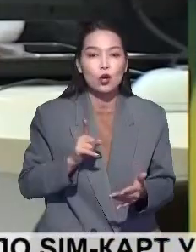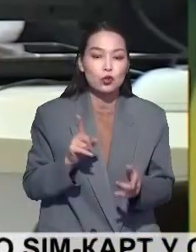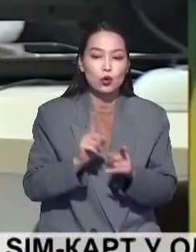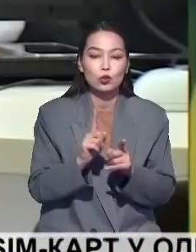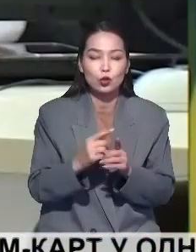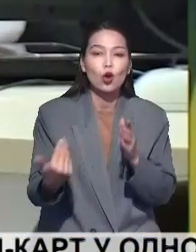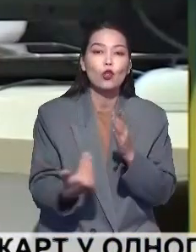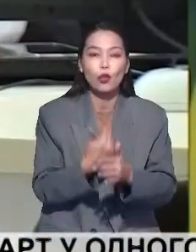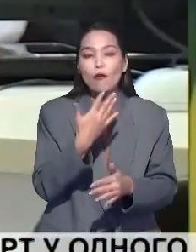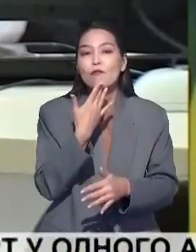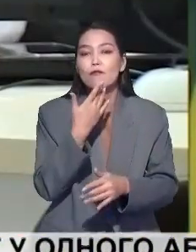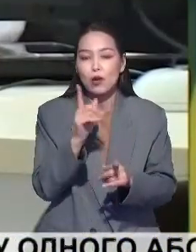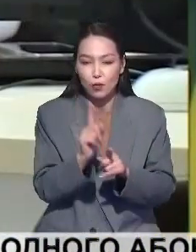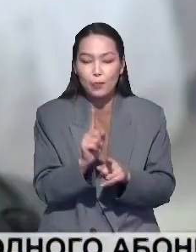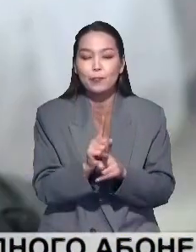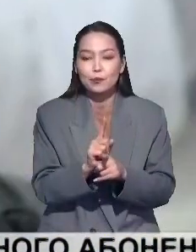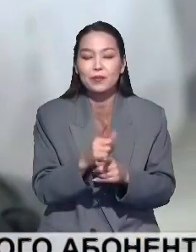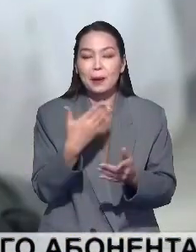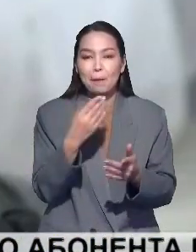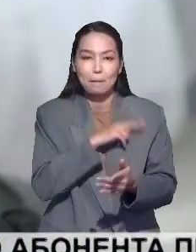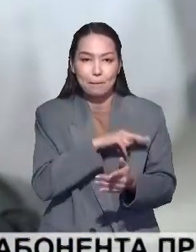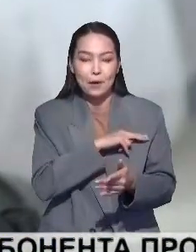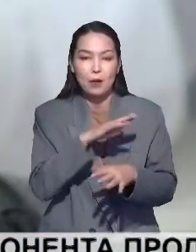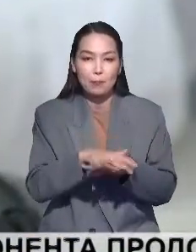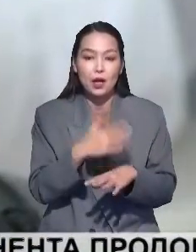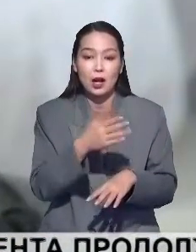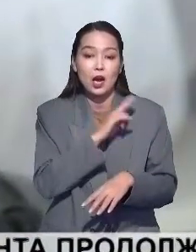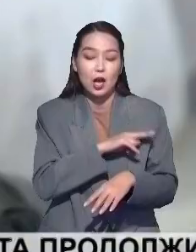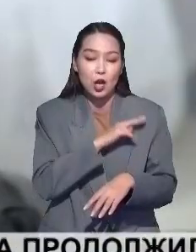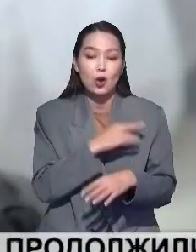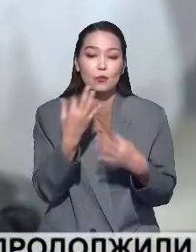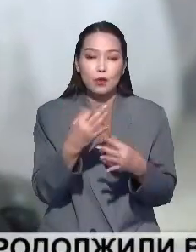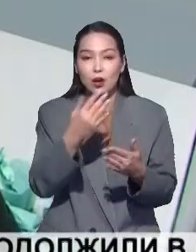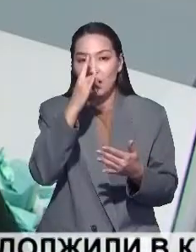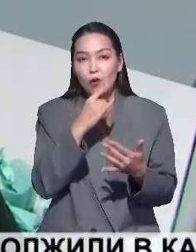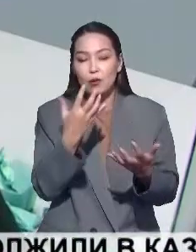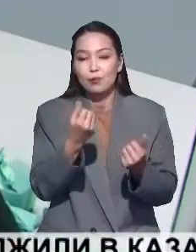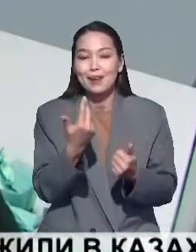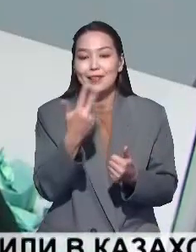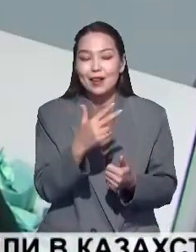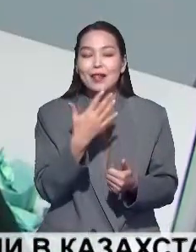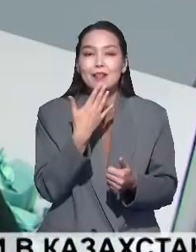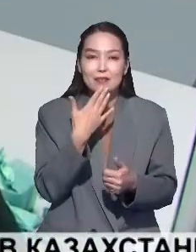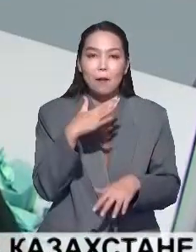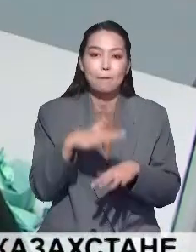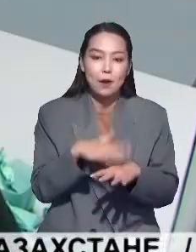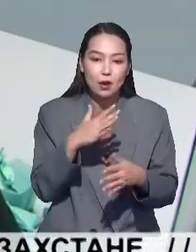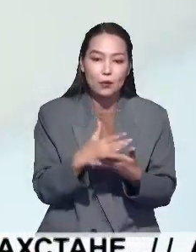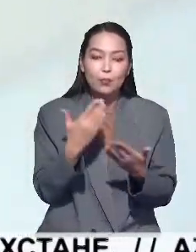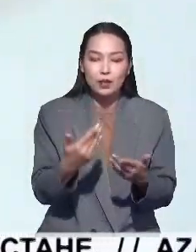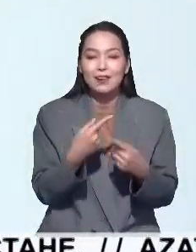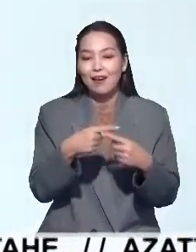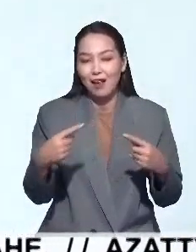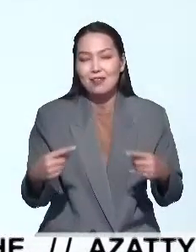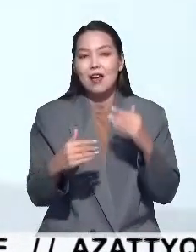приход новых зарубежных игроков в банковской сфере. Разрешение на работу в Казахстане уже получили 3 иностранных банка. Все они находятся на разных